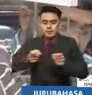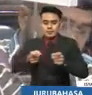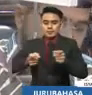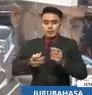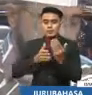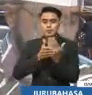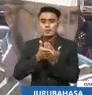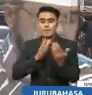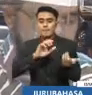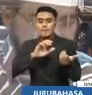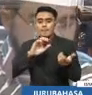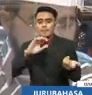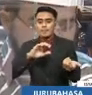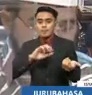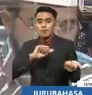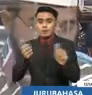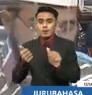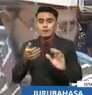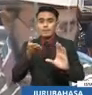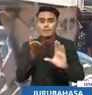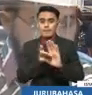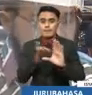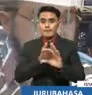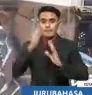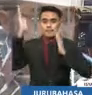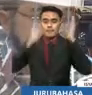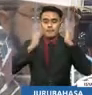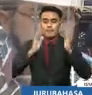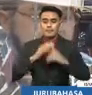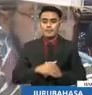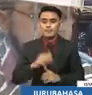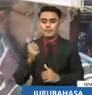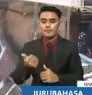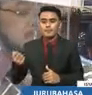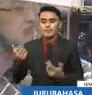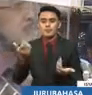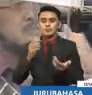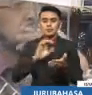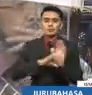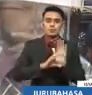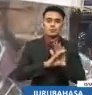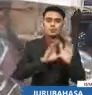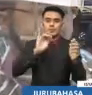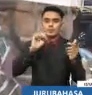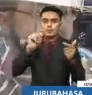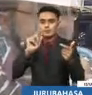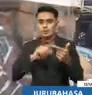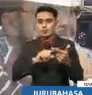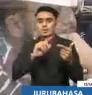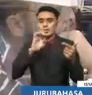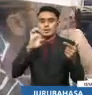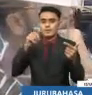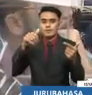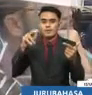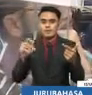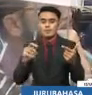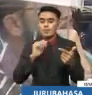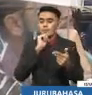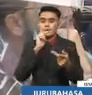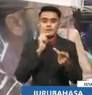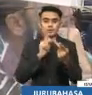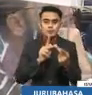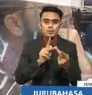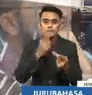oleh Bank Negara Malaysia biem sbg Toso tip Bitcoin dan everyone tidak sesuai digunakan